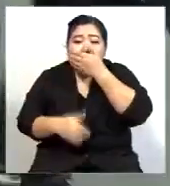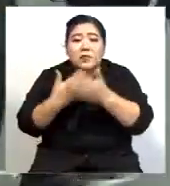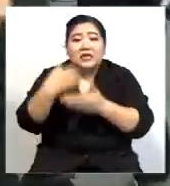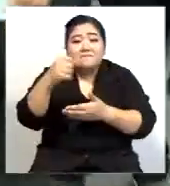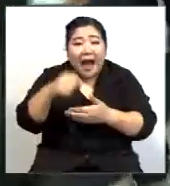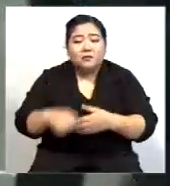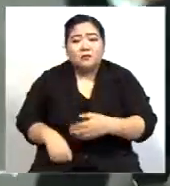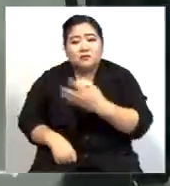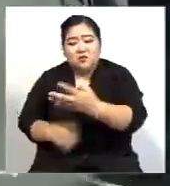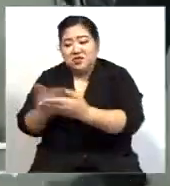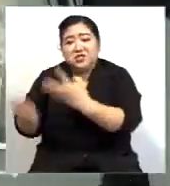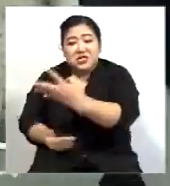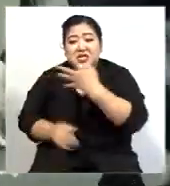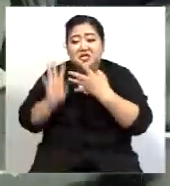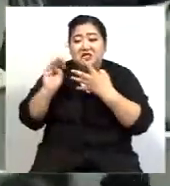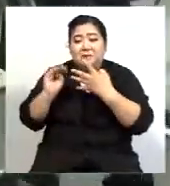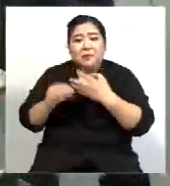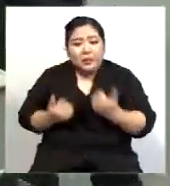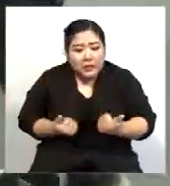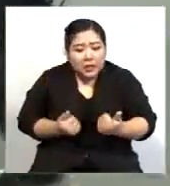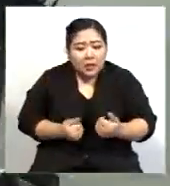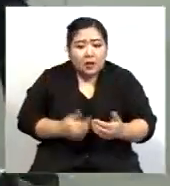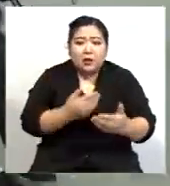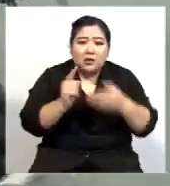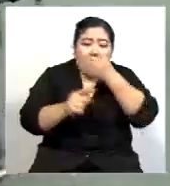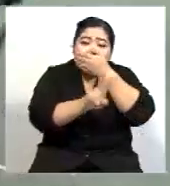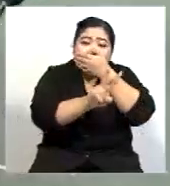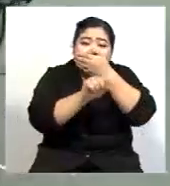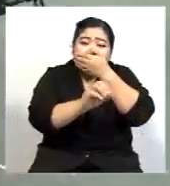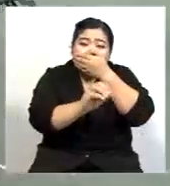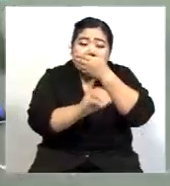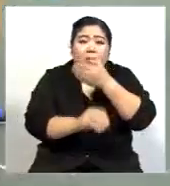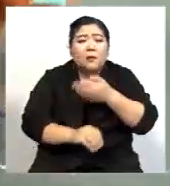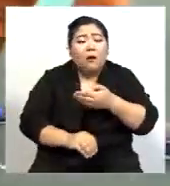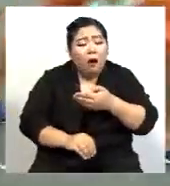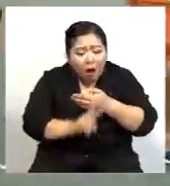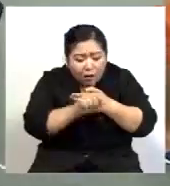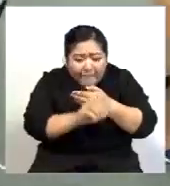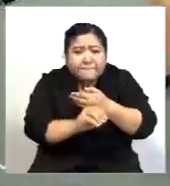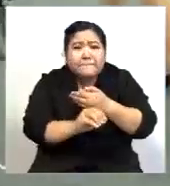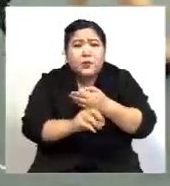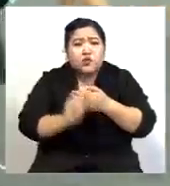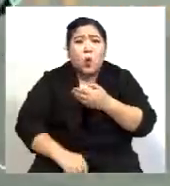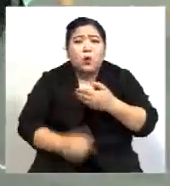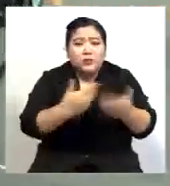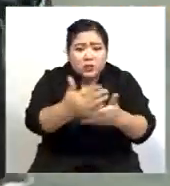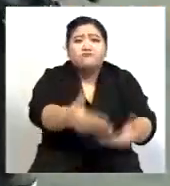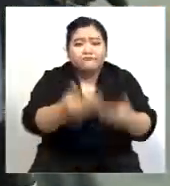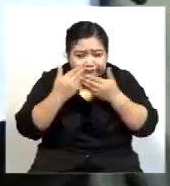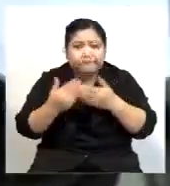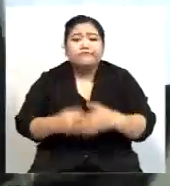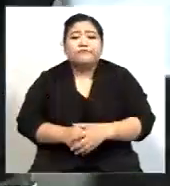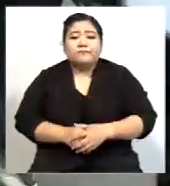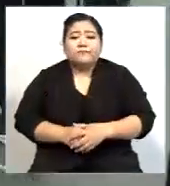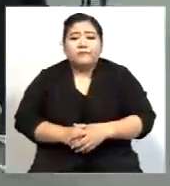บาทพอได้ยินว่าแผ่นละ2บาท50ก็เลยมาซื้อแต่ก็ดีค่ะที่เขาบอกว่าประกาศไม่ให้วนเราก็คิด